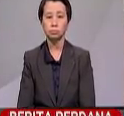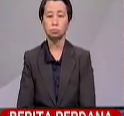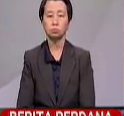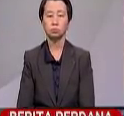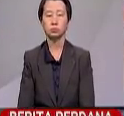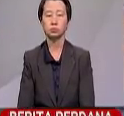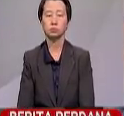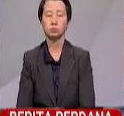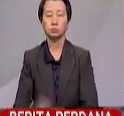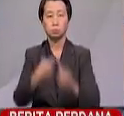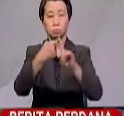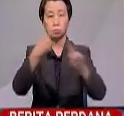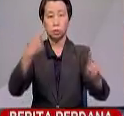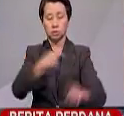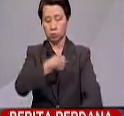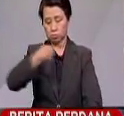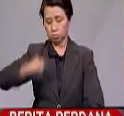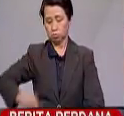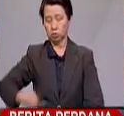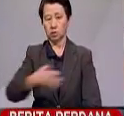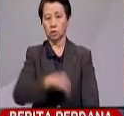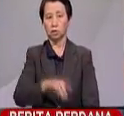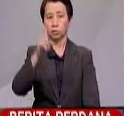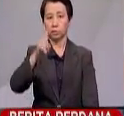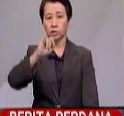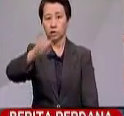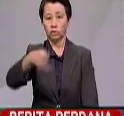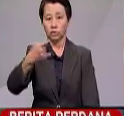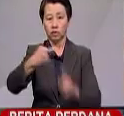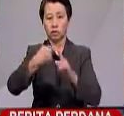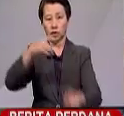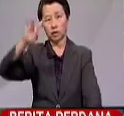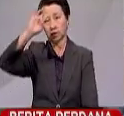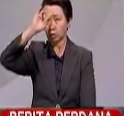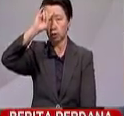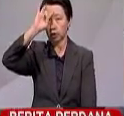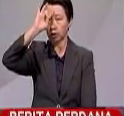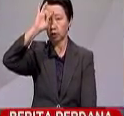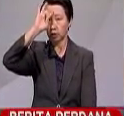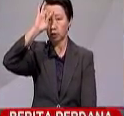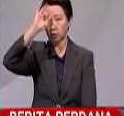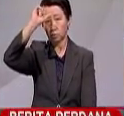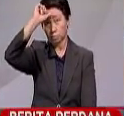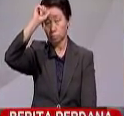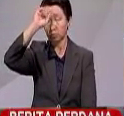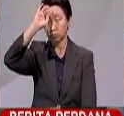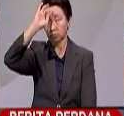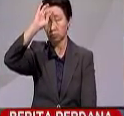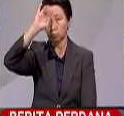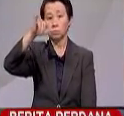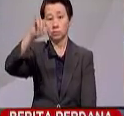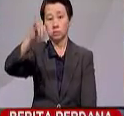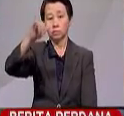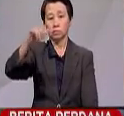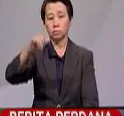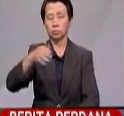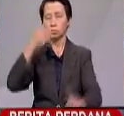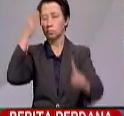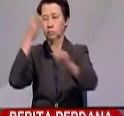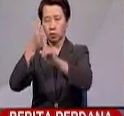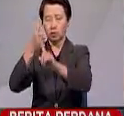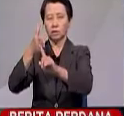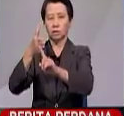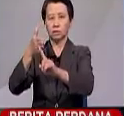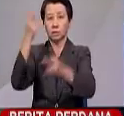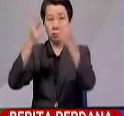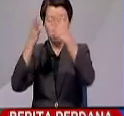Daripada China dan 1 juta daripada India. Untuk tahun ini? Sasaran untuk tahun